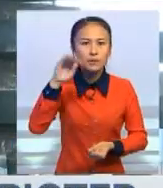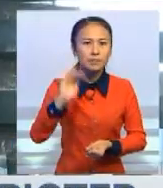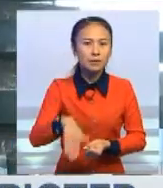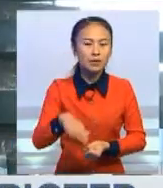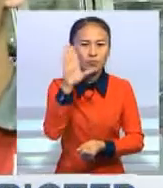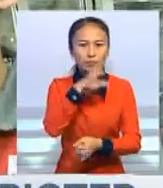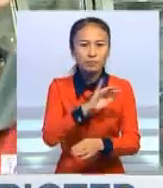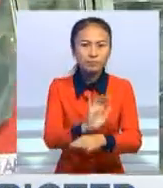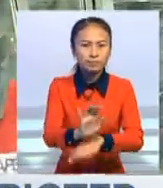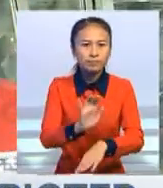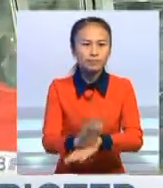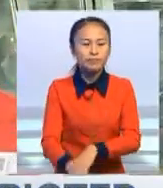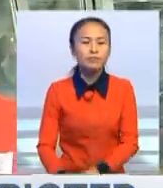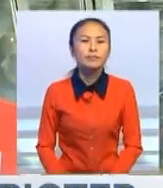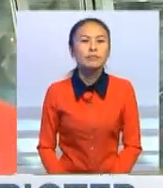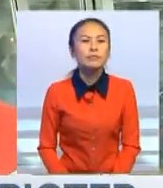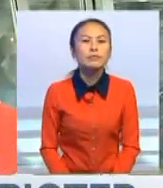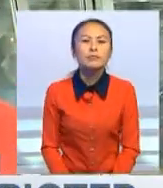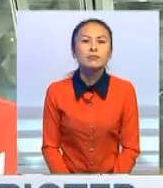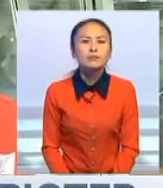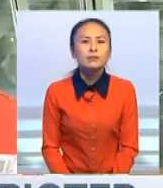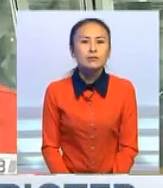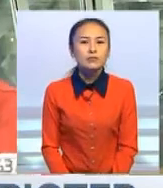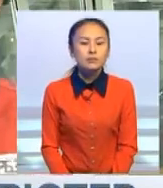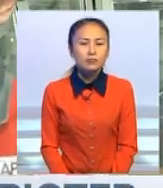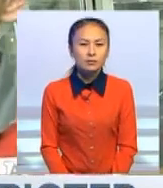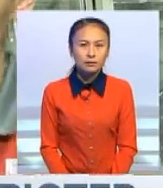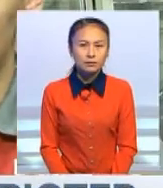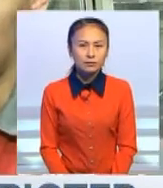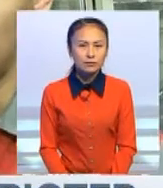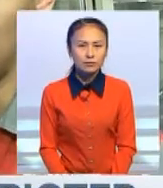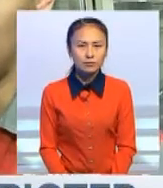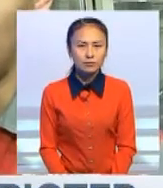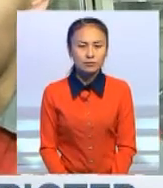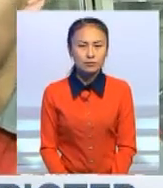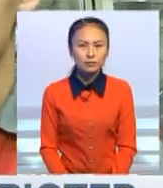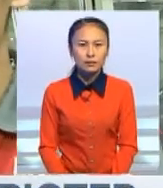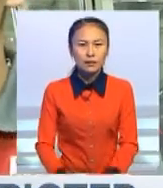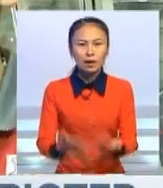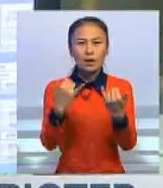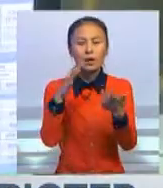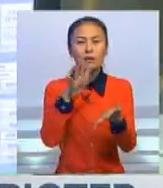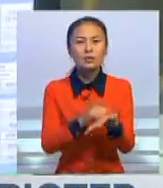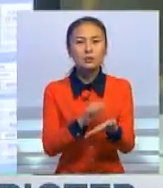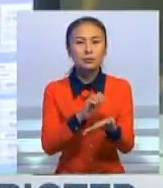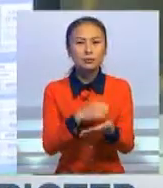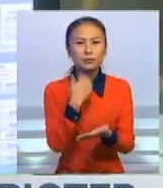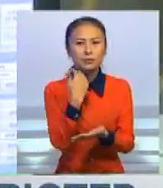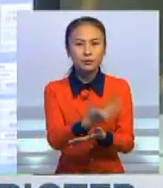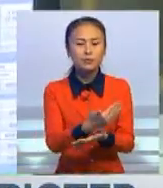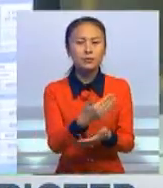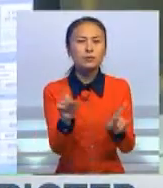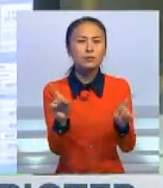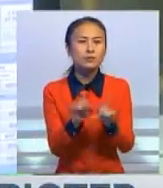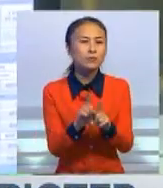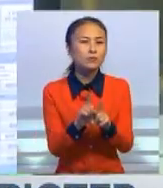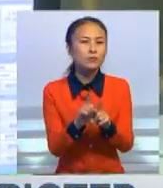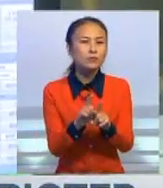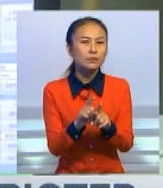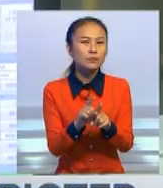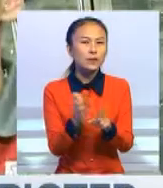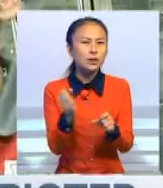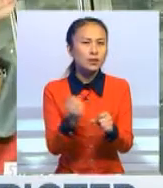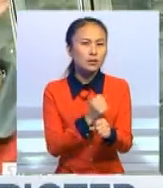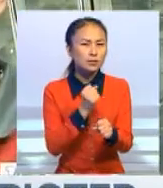шығаруға жетеді. Сонымен қатар бұл зауыт фасонды прокаттармен қазір айналысып жатыр. Бұл уголок швеллерді шығарып